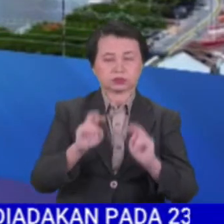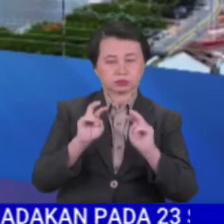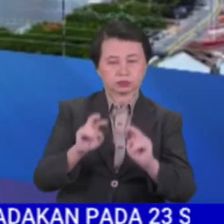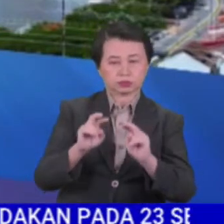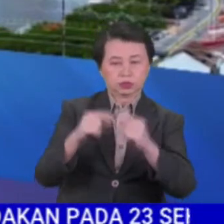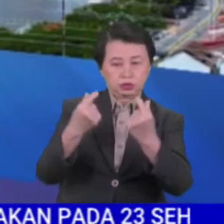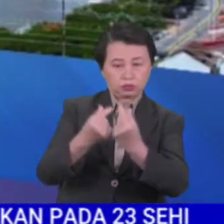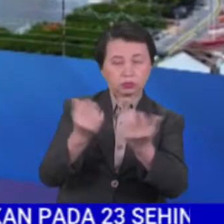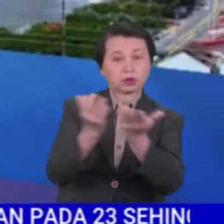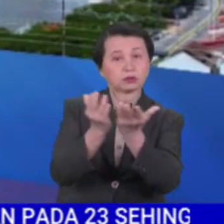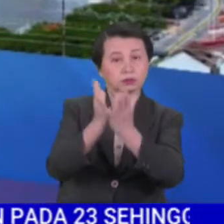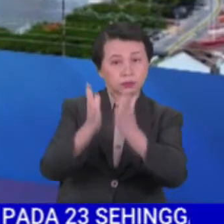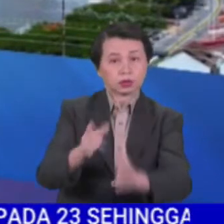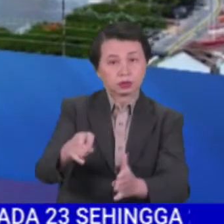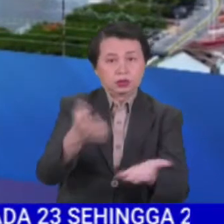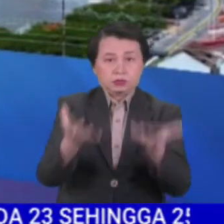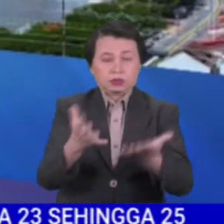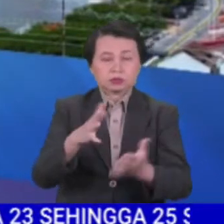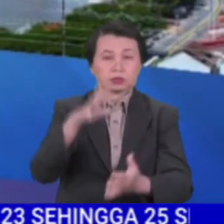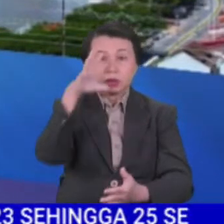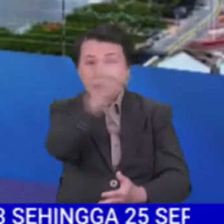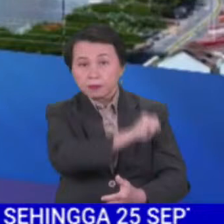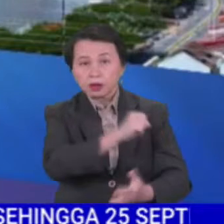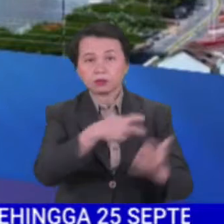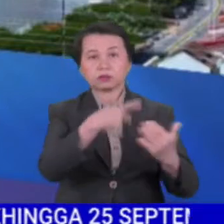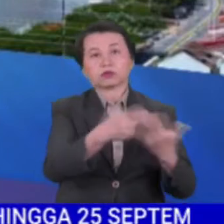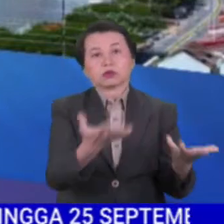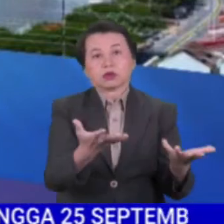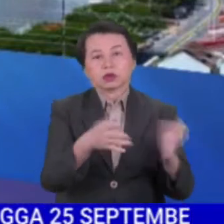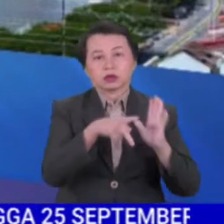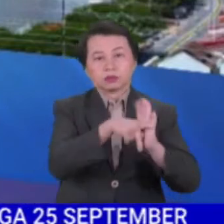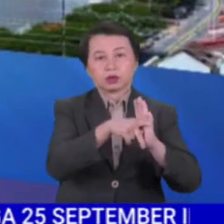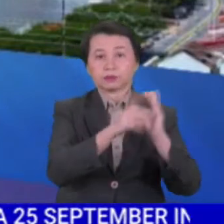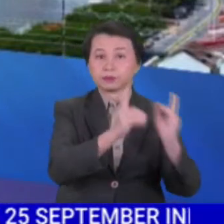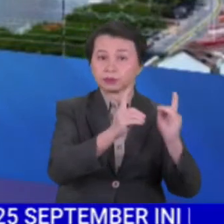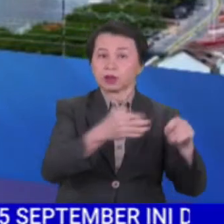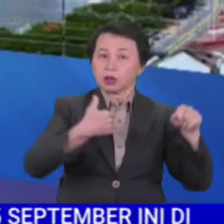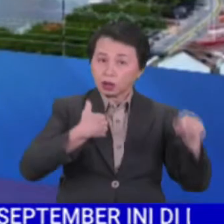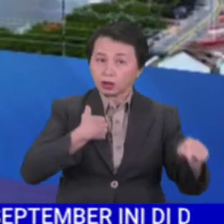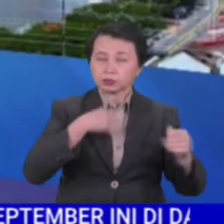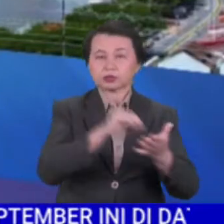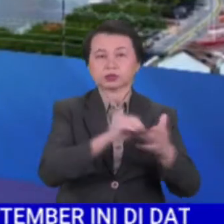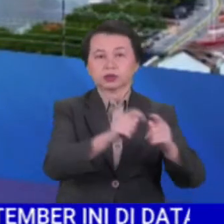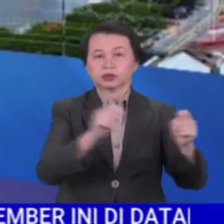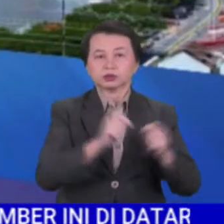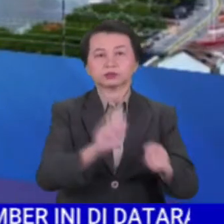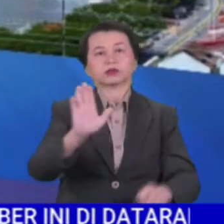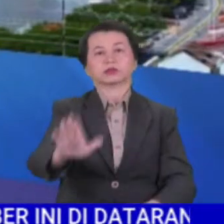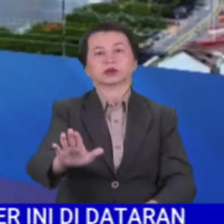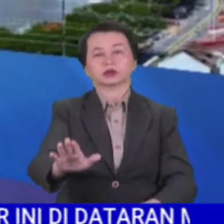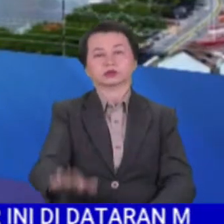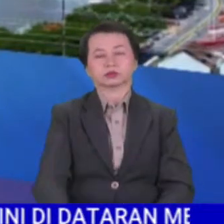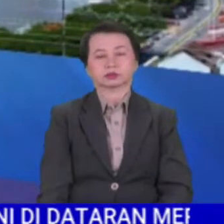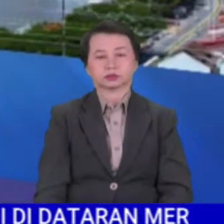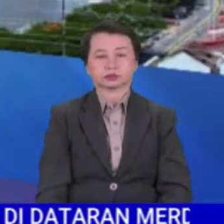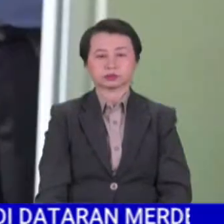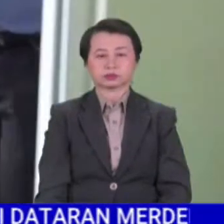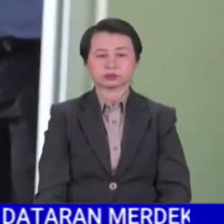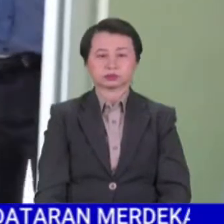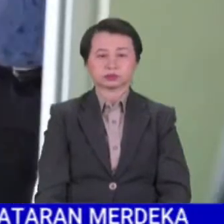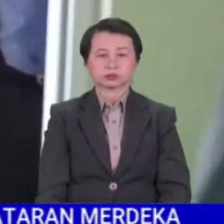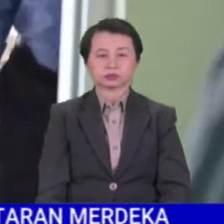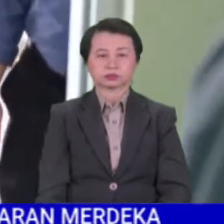memandangkan golongan pelajar ini mungkin terlepas program pameran pendidikan yang diadakan di tempat mereka.